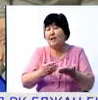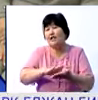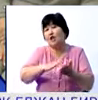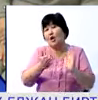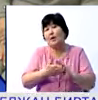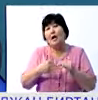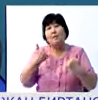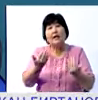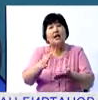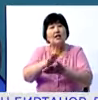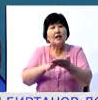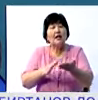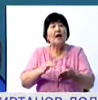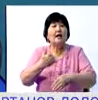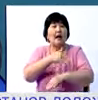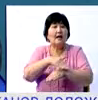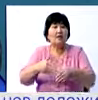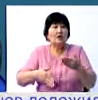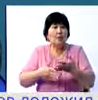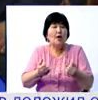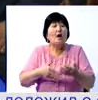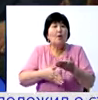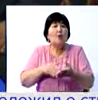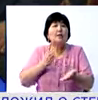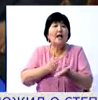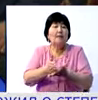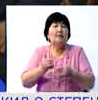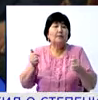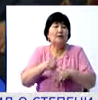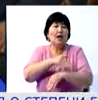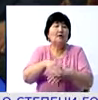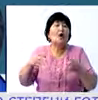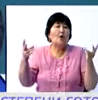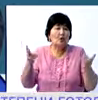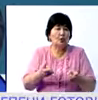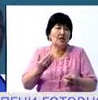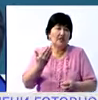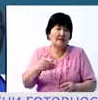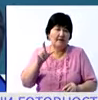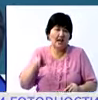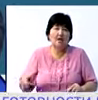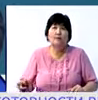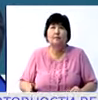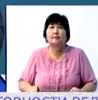положение подавших заявки на АСП, чтобы помощь была направлена точно по адресу нуждающимся в ней.